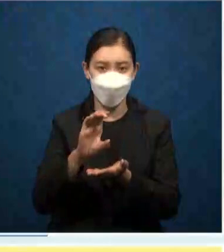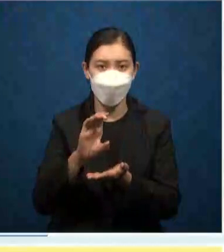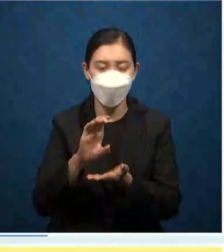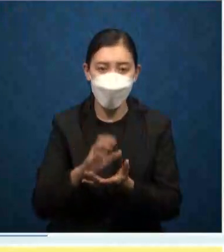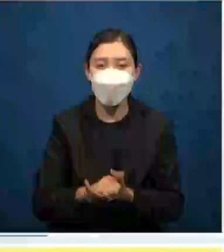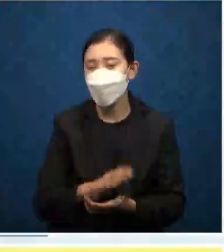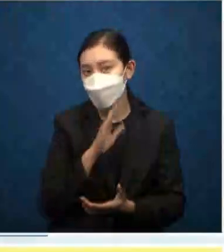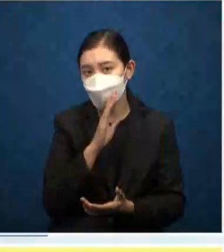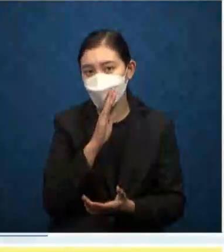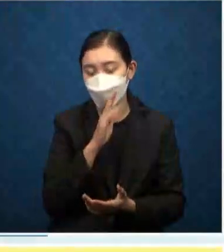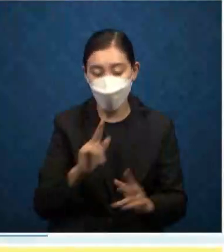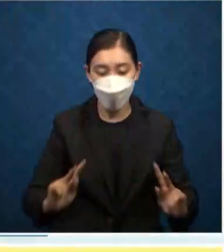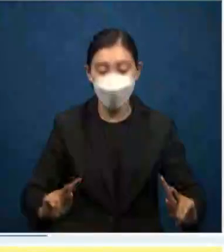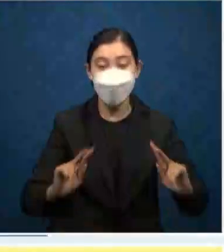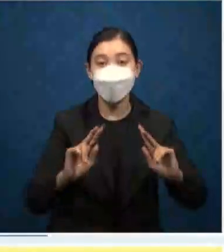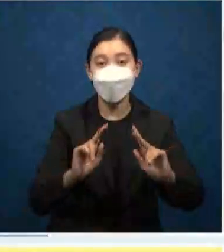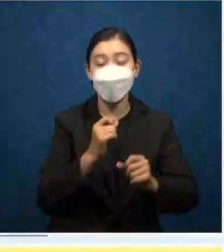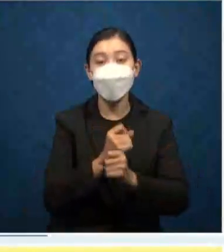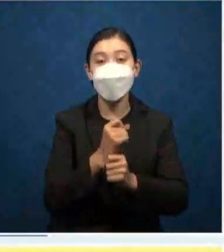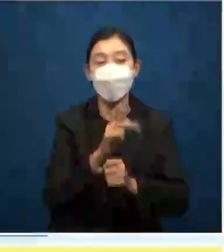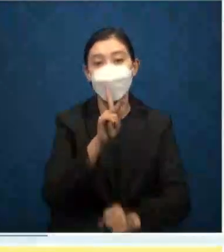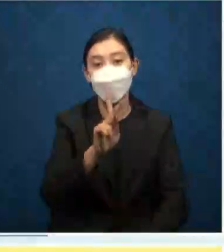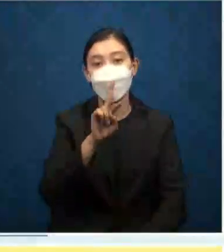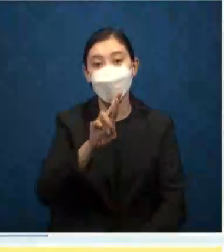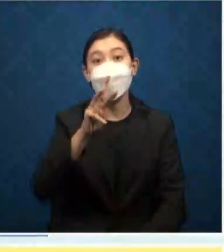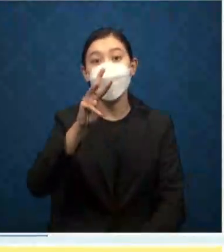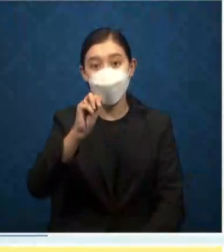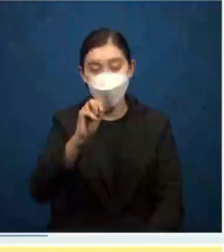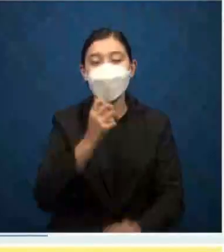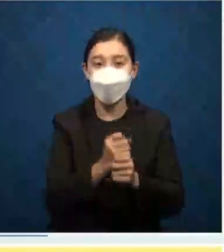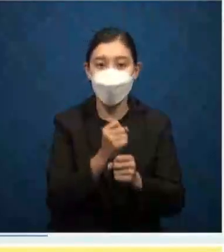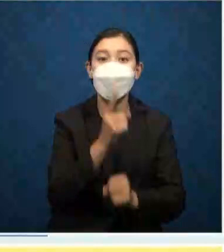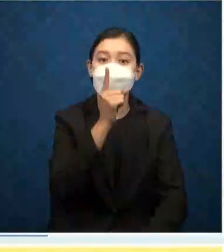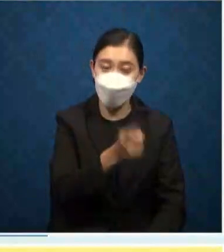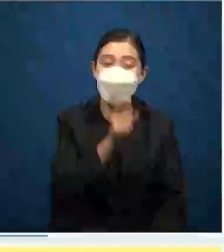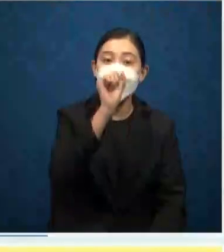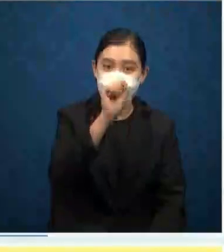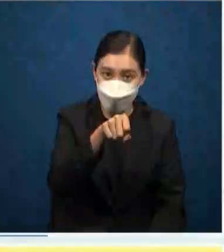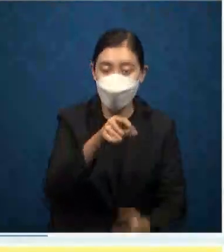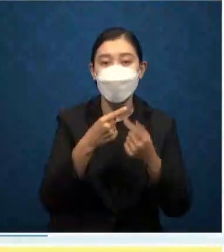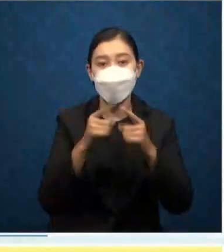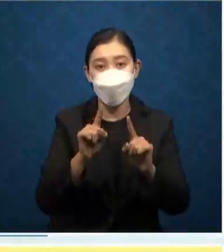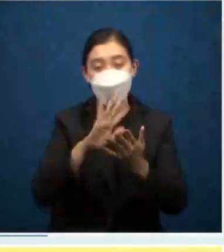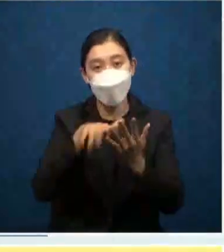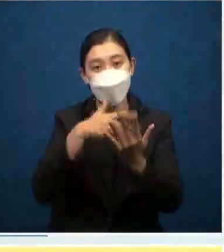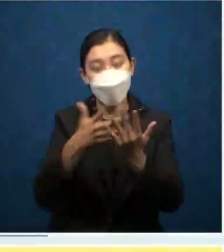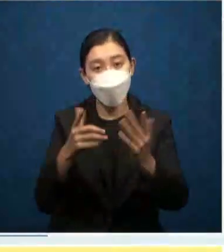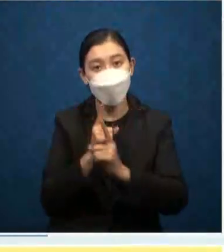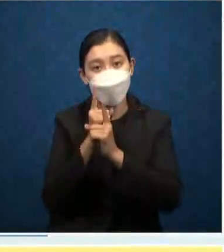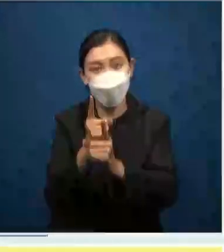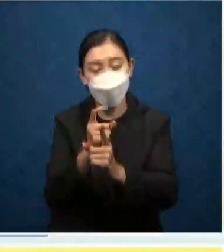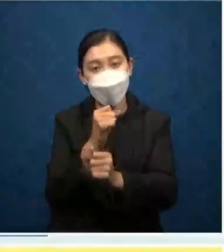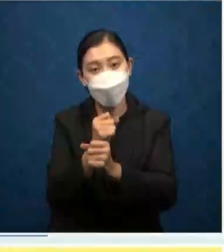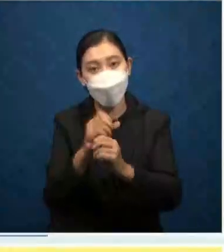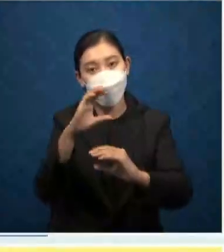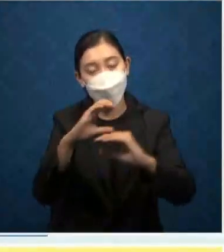ระดับกรมเป็นผู้ประสานแต่บูรณาการกันจริงหรือไม่ผมคิดว่าพรบ.งบประมาณที่มีงบประมาณสำหรับแผนงานบูรณ